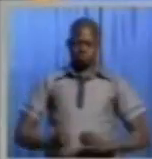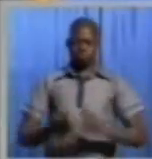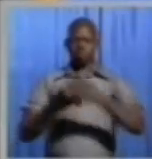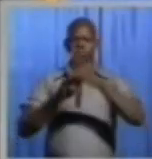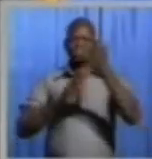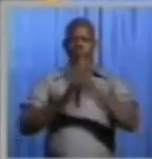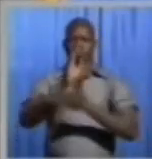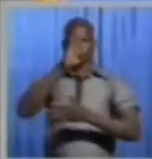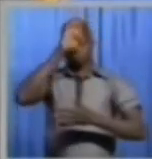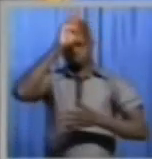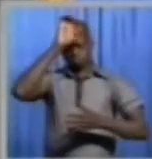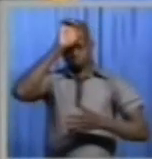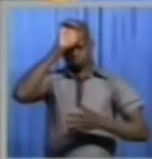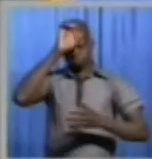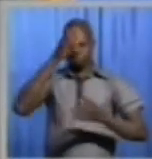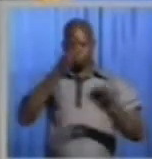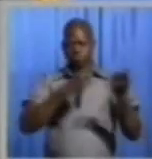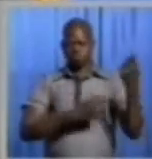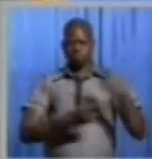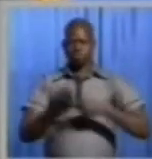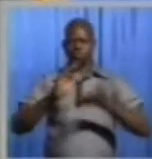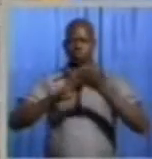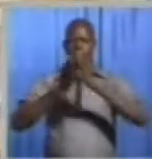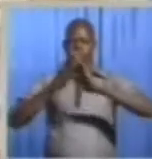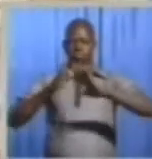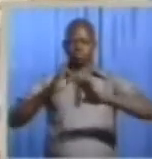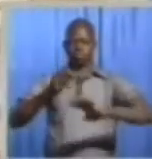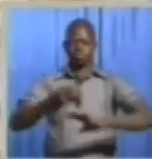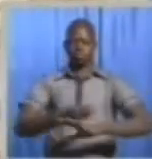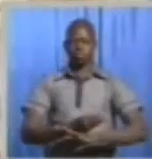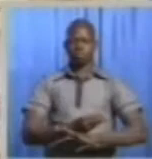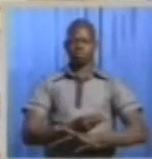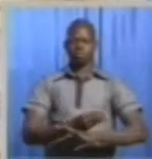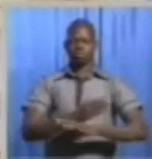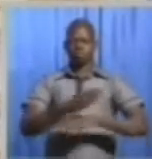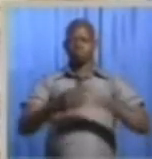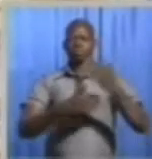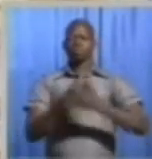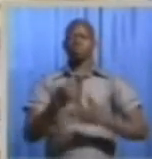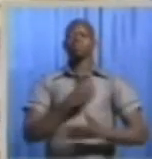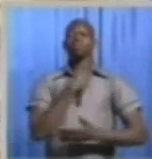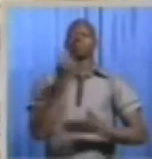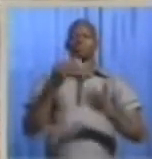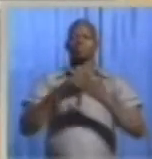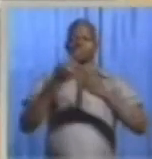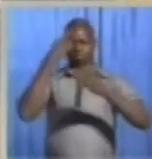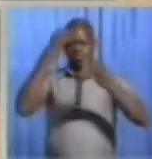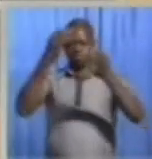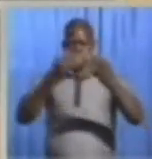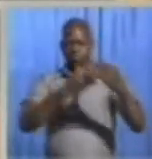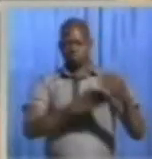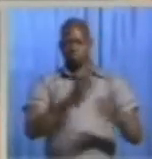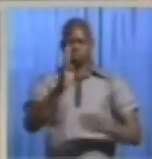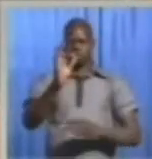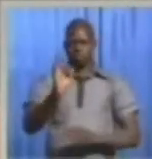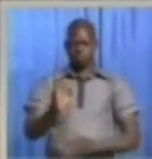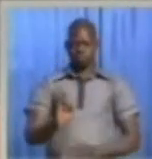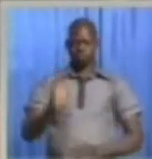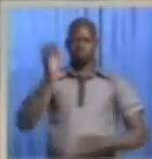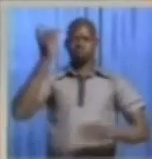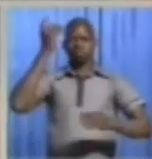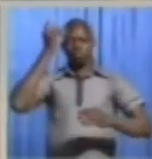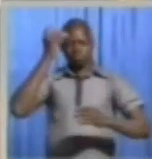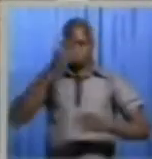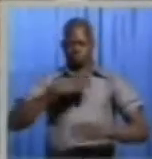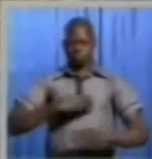Blaise Compaoré pour le retour de la paix au Mali. Tout en réitérant leur engagement aux côtés du Burkina Faso, les diplomates